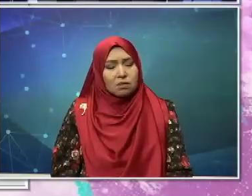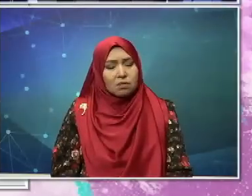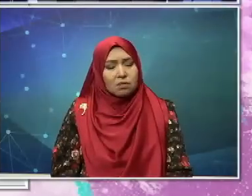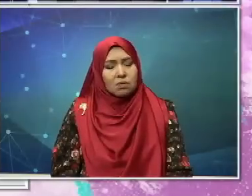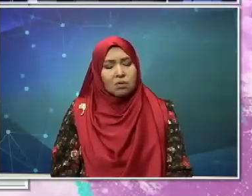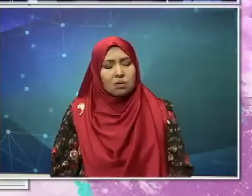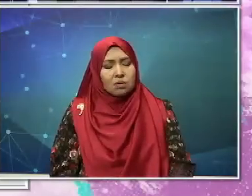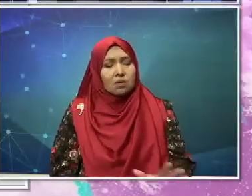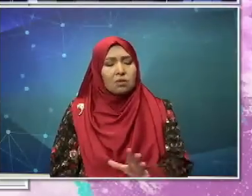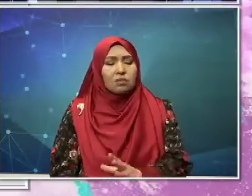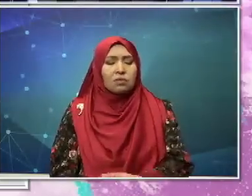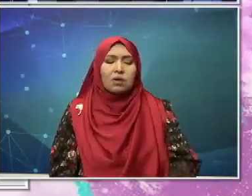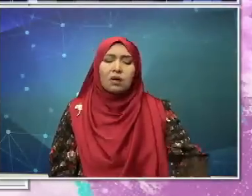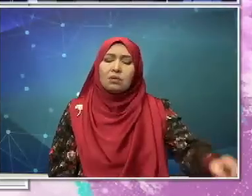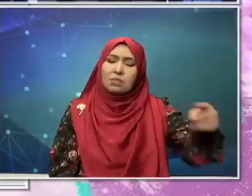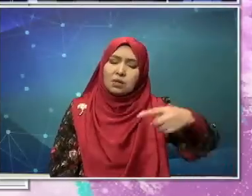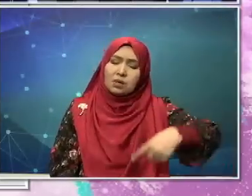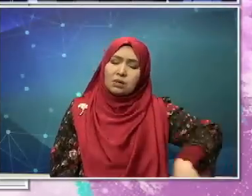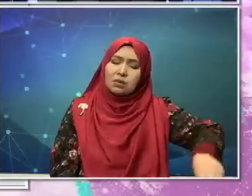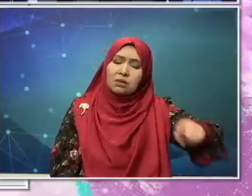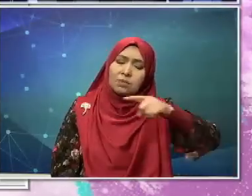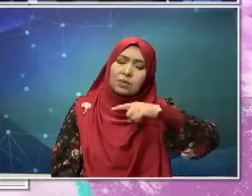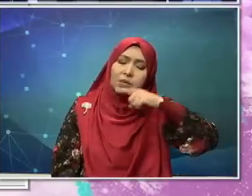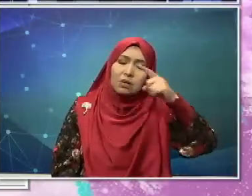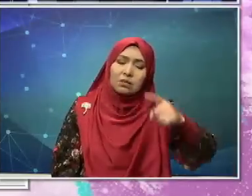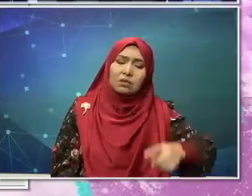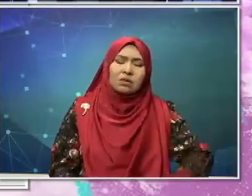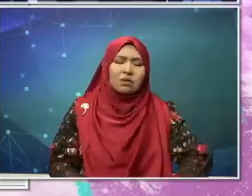Hai waqolu laut